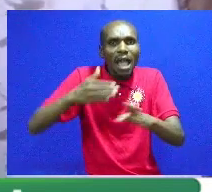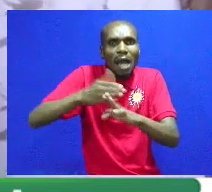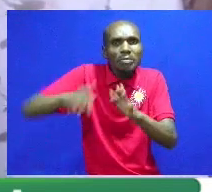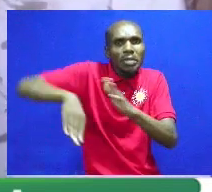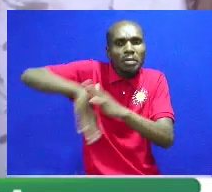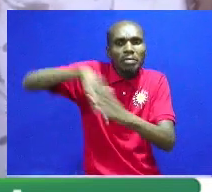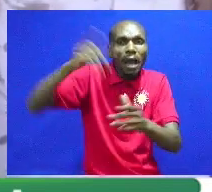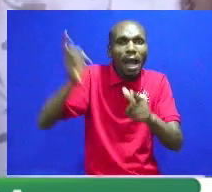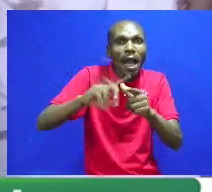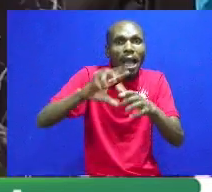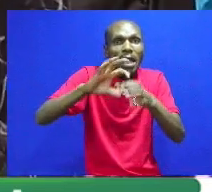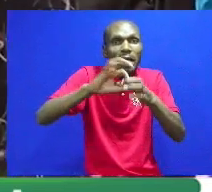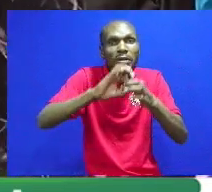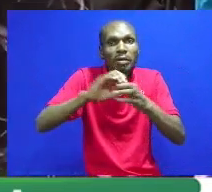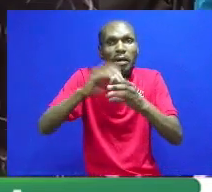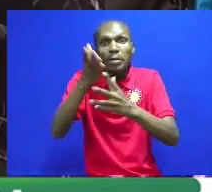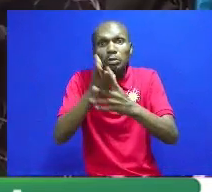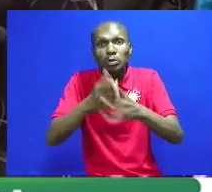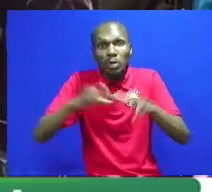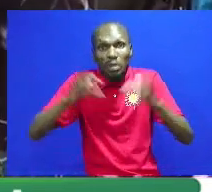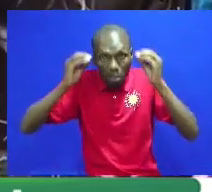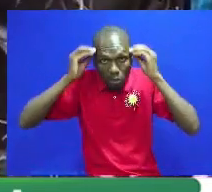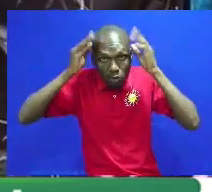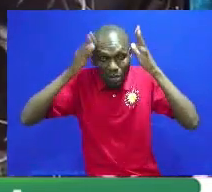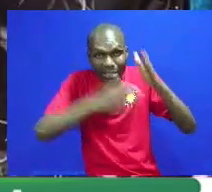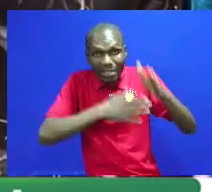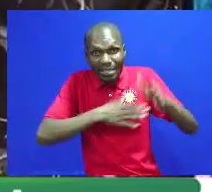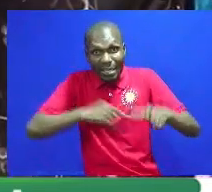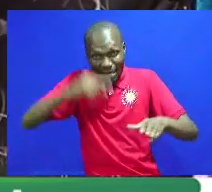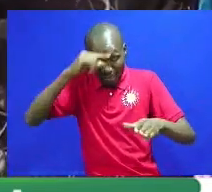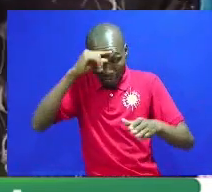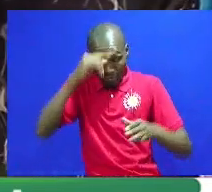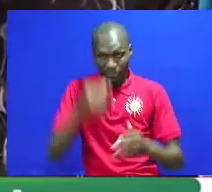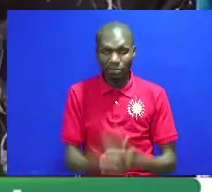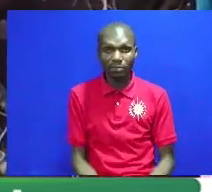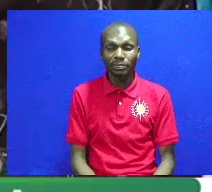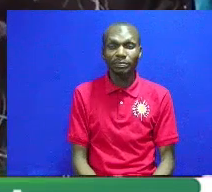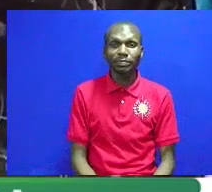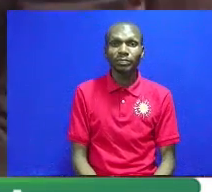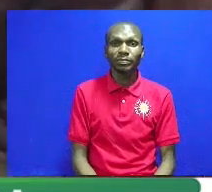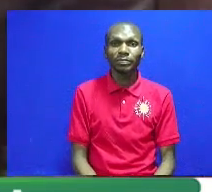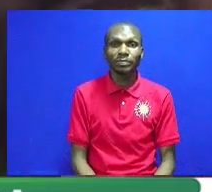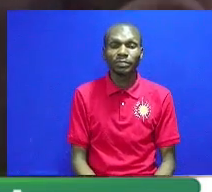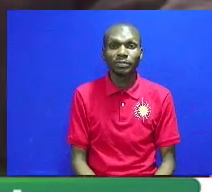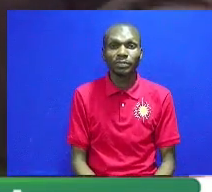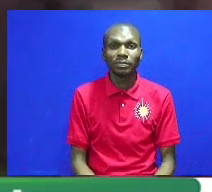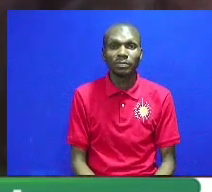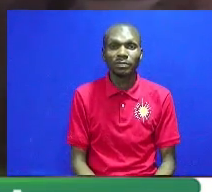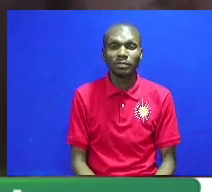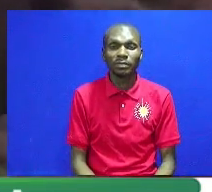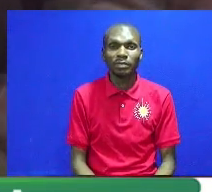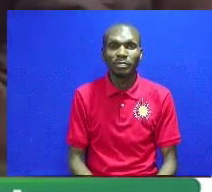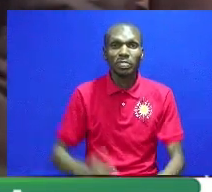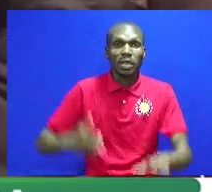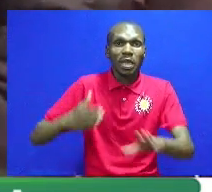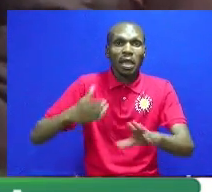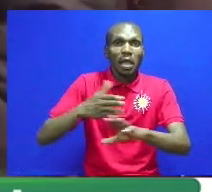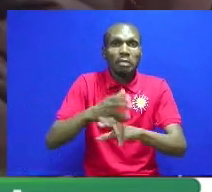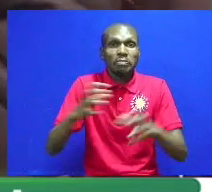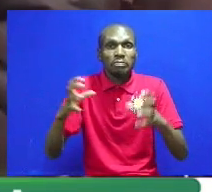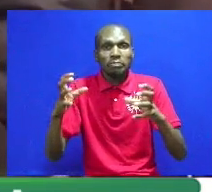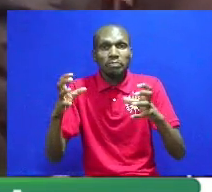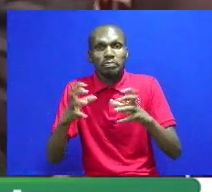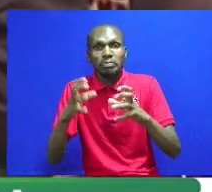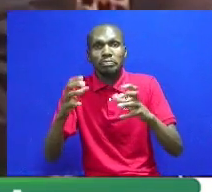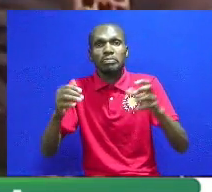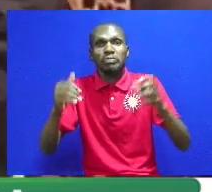the students na the government Comrades power power Comrades power power maga yekiombe kya Nyamira University and